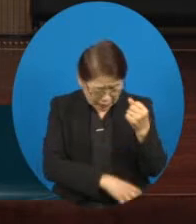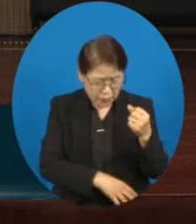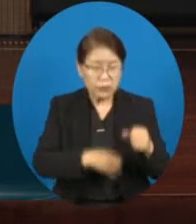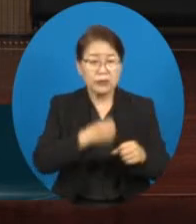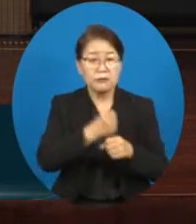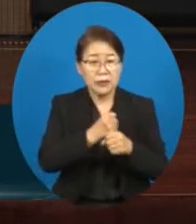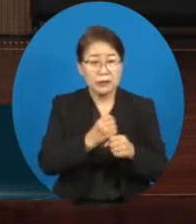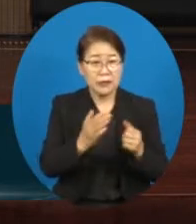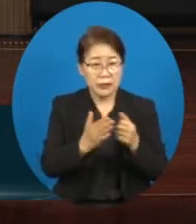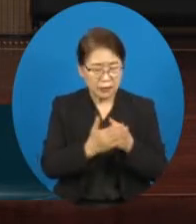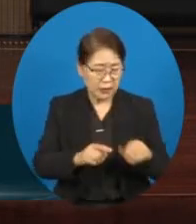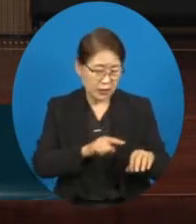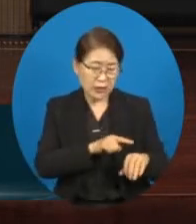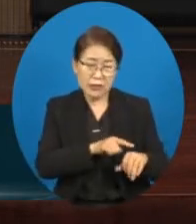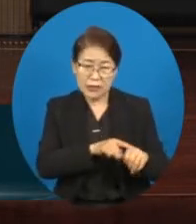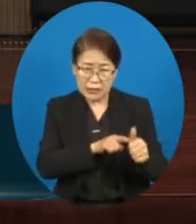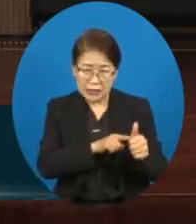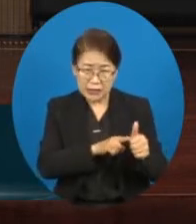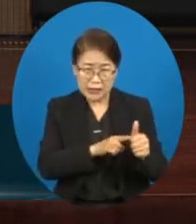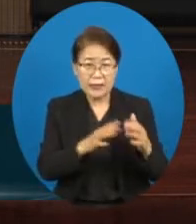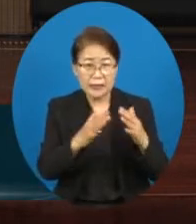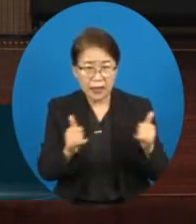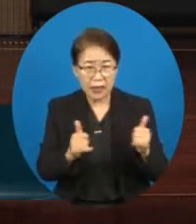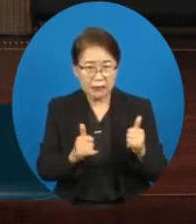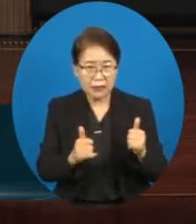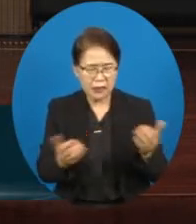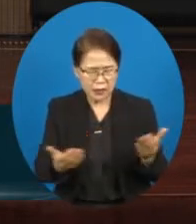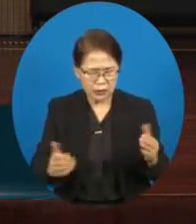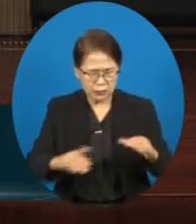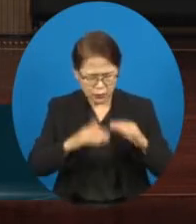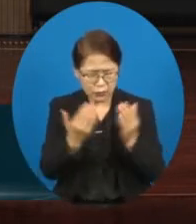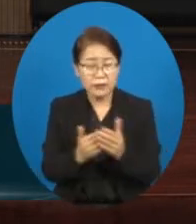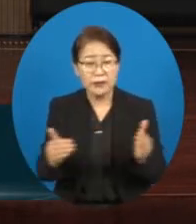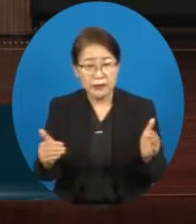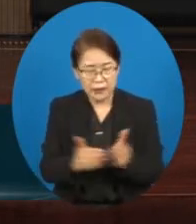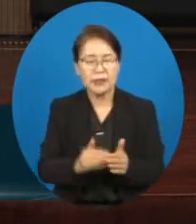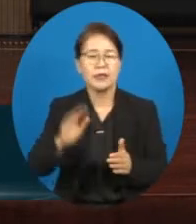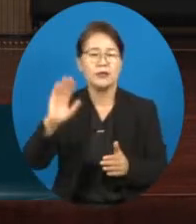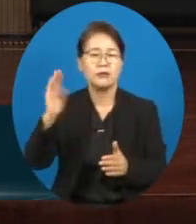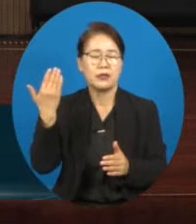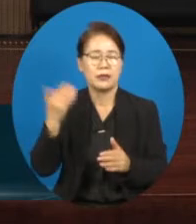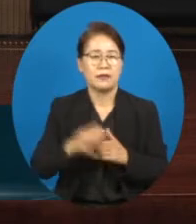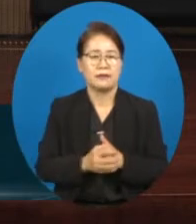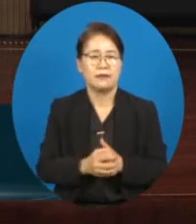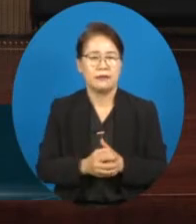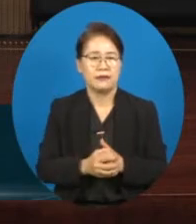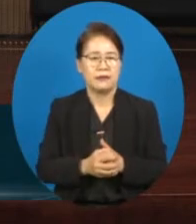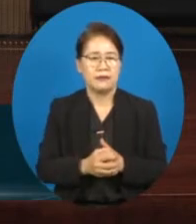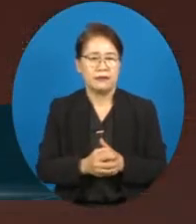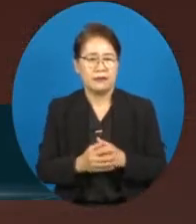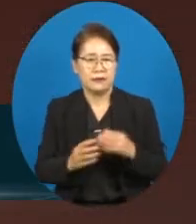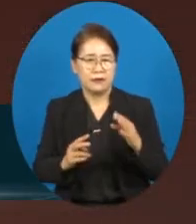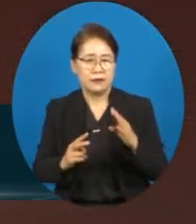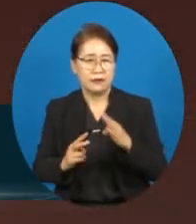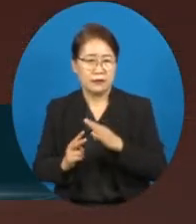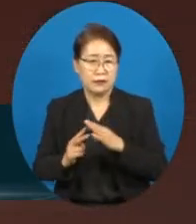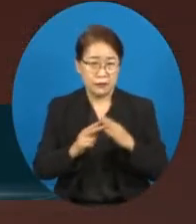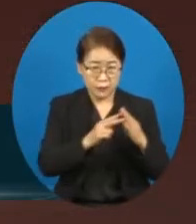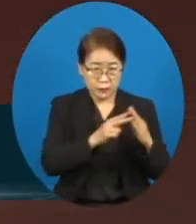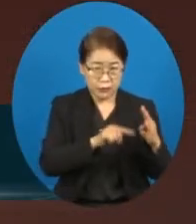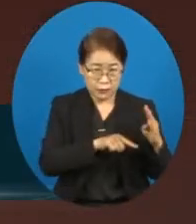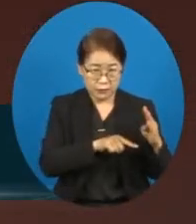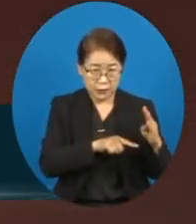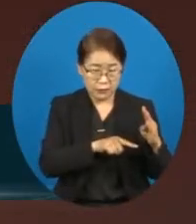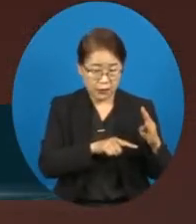즉 그의 손이 또한 그 일을 마치리라. 자, 수르바벨의 손이 성전의